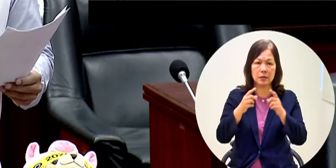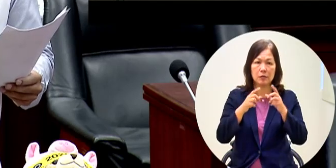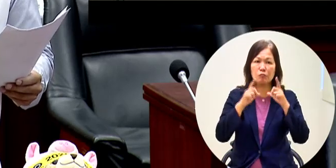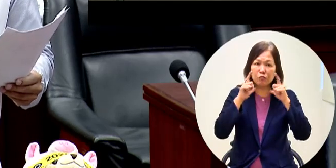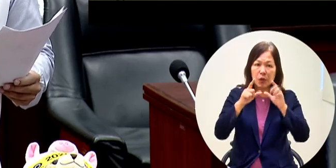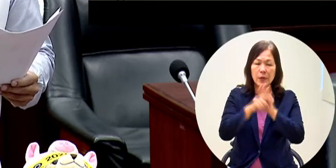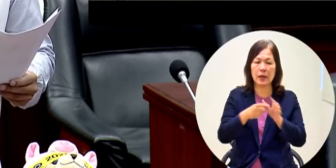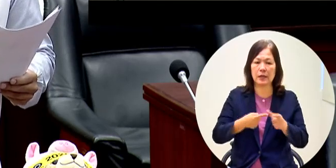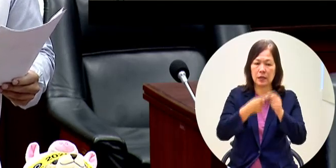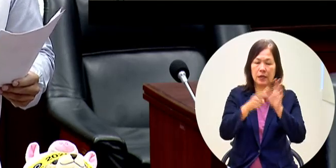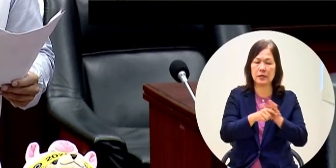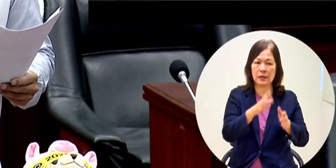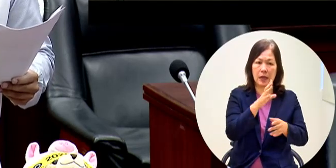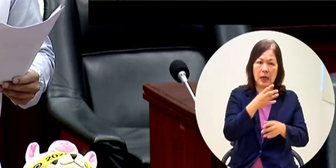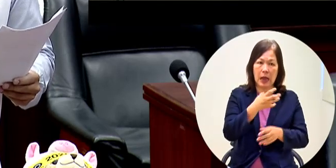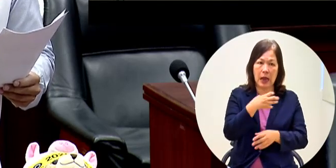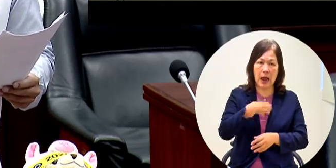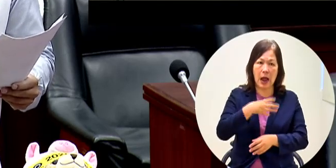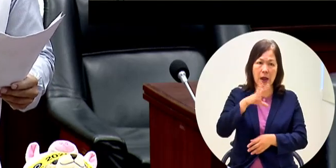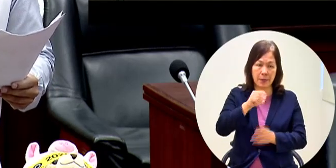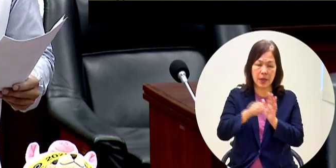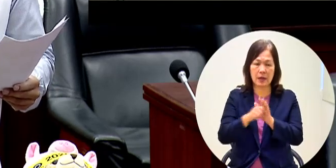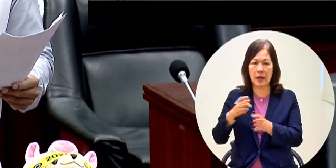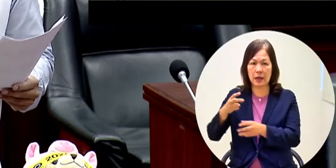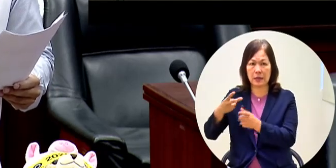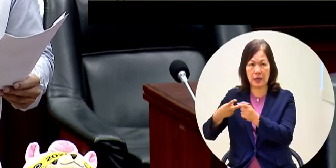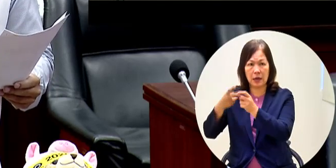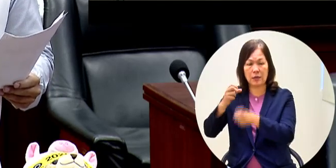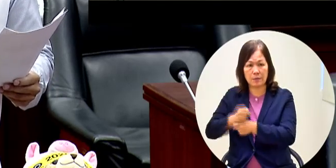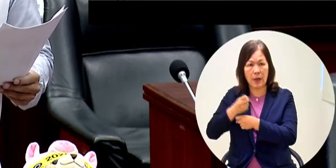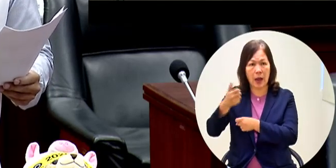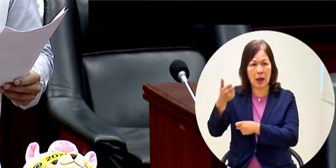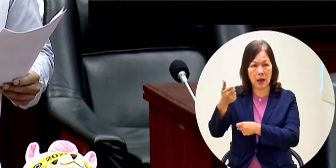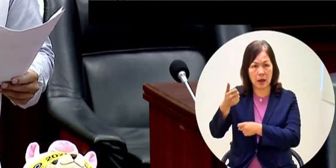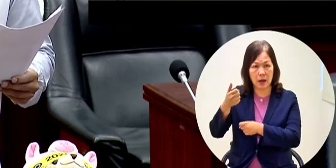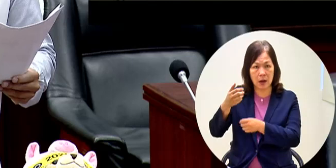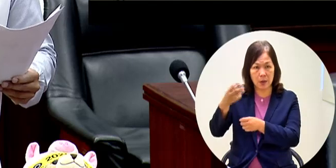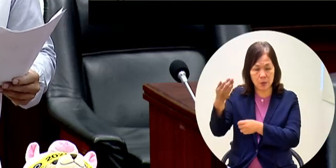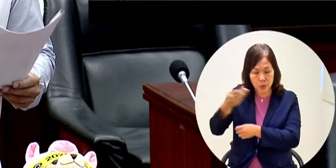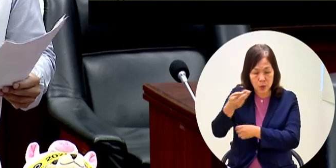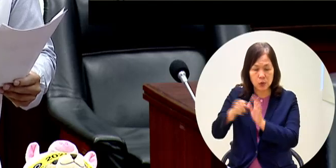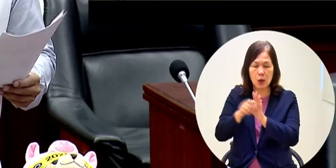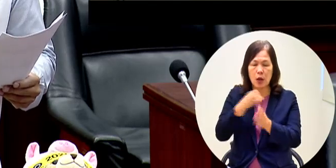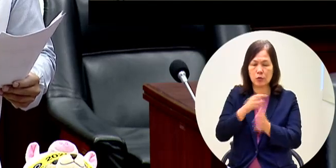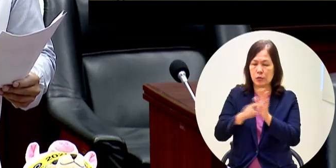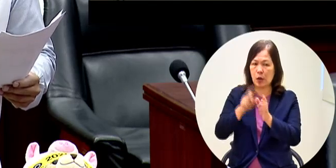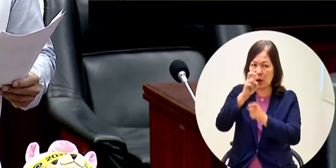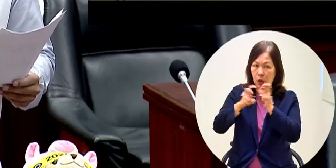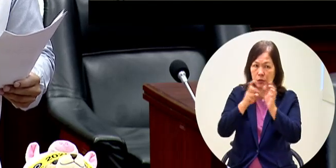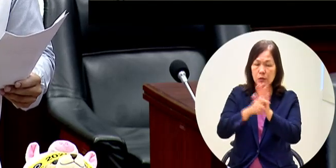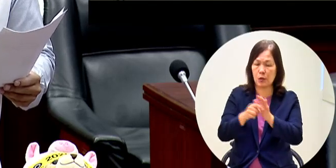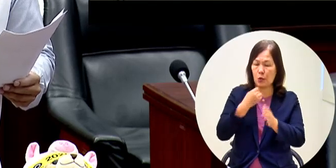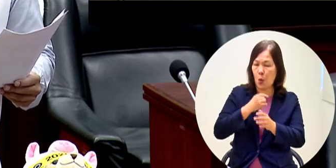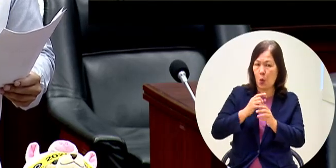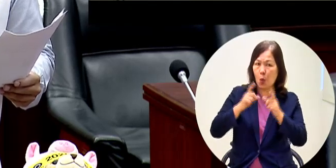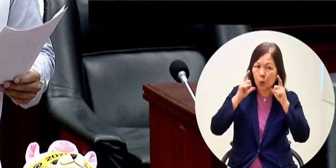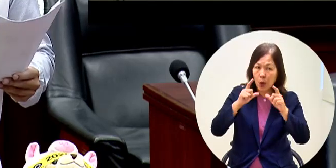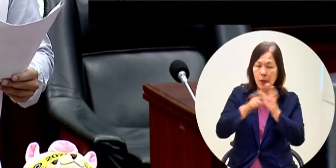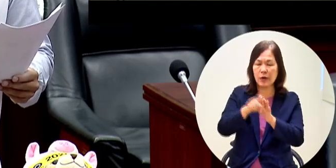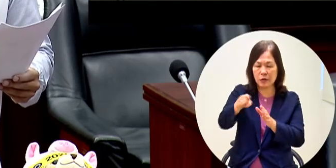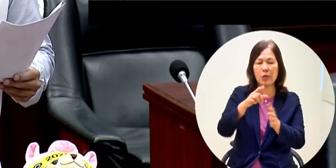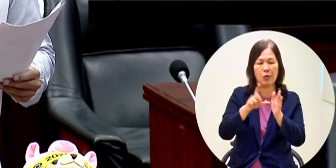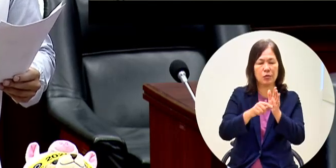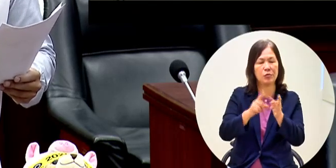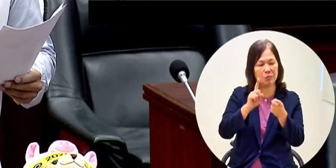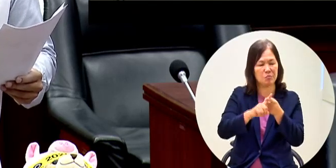叫马英九总统，因拢长达将近二十年的一个政治高峰。你有机会做第三个，真可